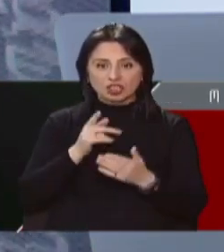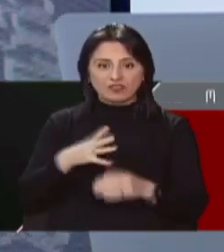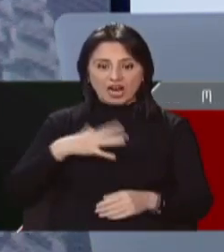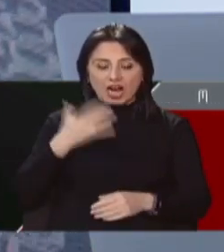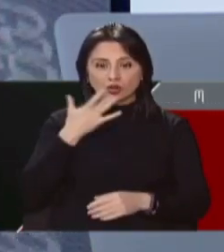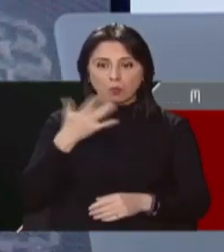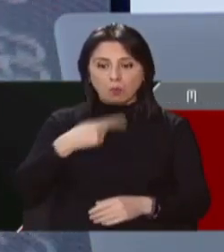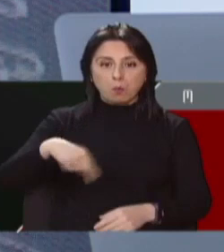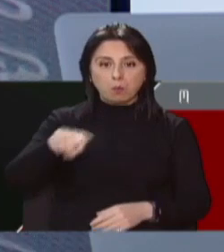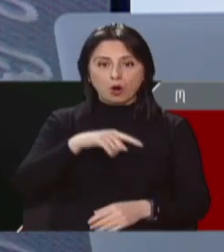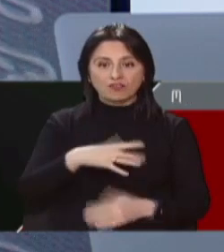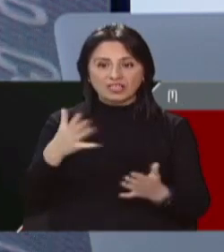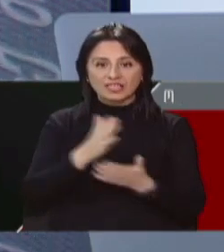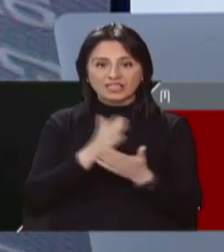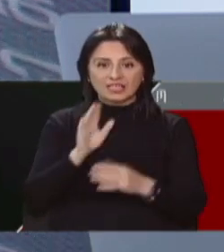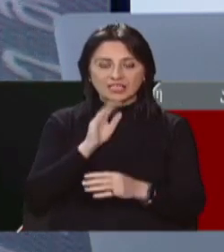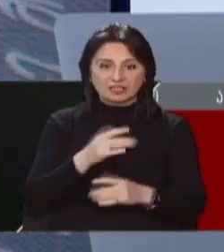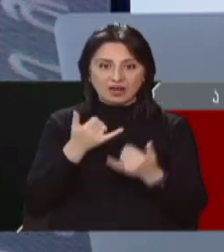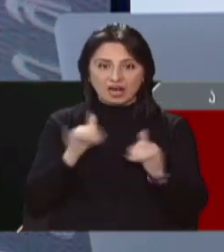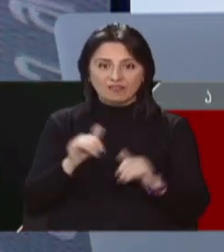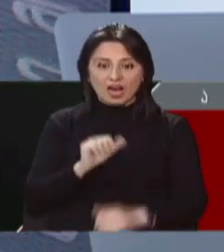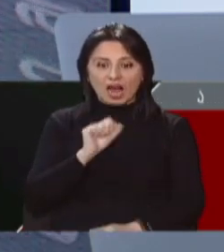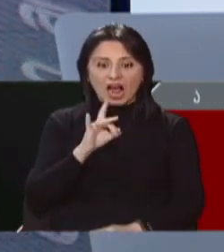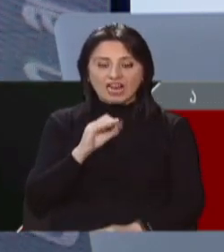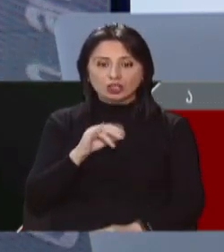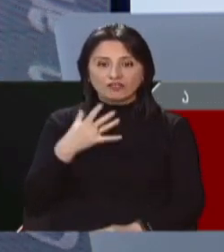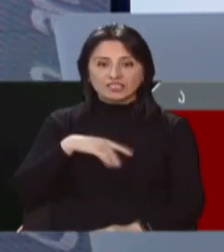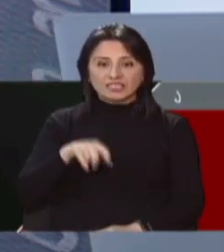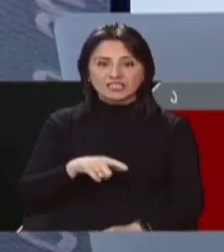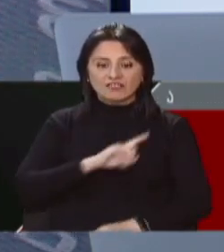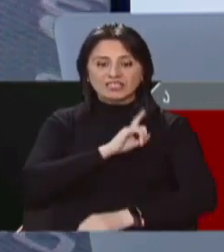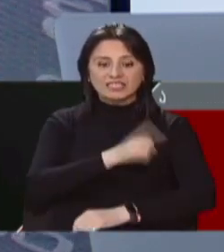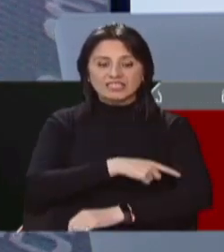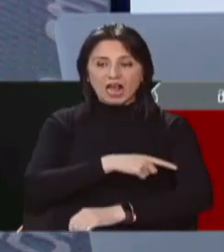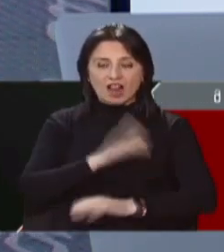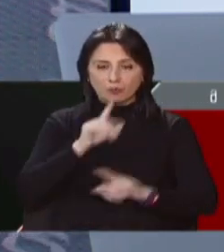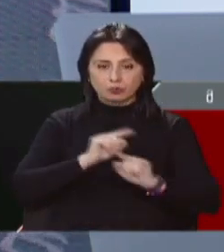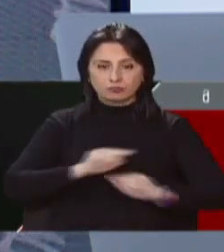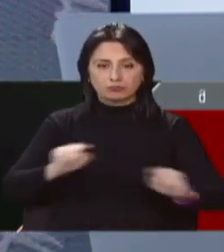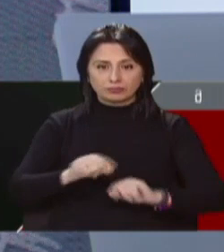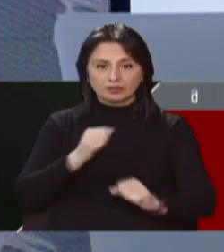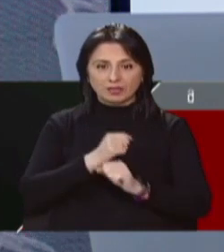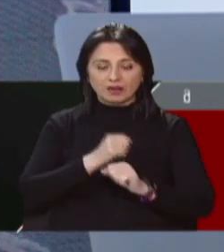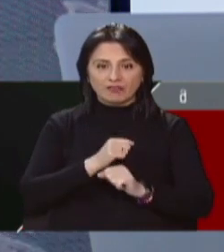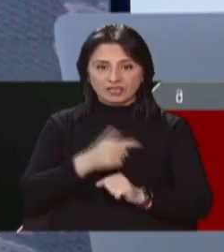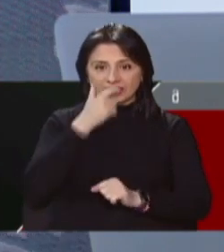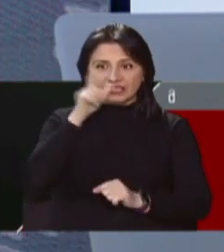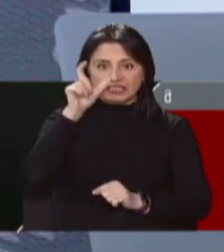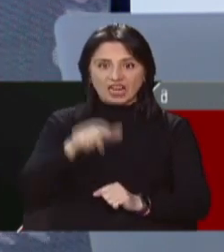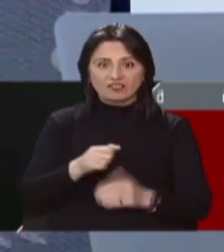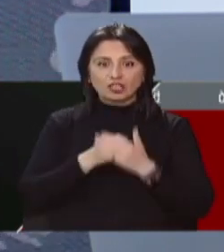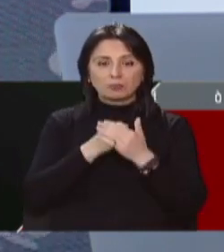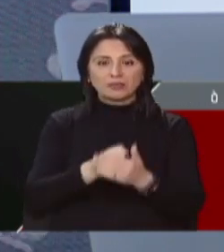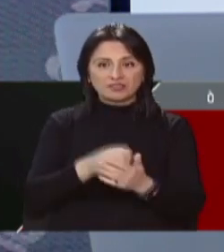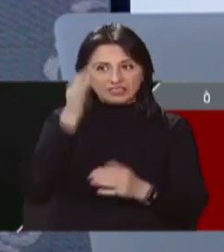ქართული პოლიტიკური სპექტრის დიდი ნაწილი გააკვირვა. Ალექსეი არესტოვიჩი საქართველოში ძალების პროექცირებას აანონსებს და მიხეილ სააკაშვილის